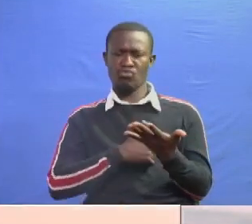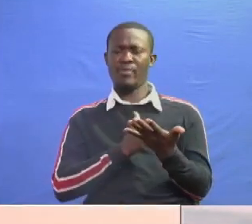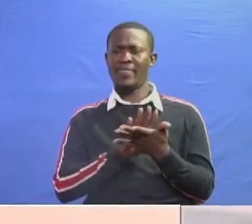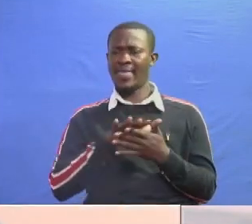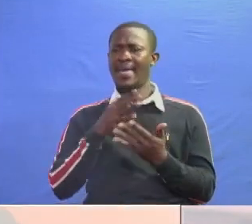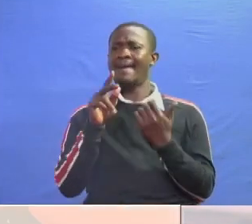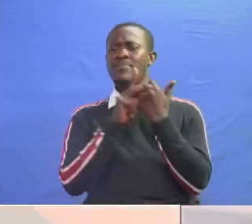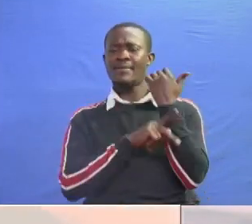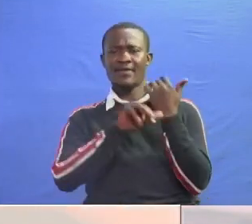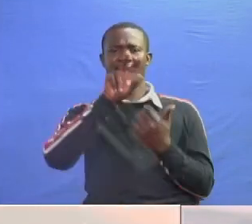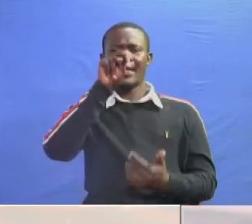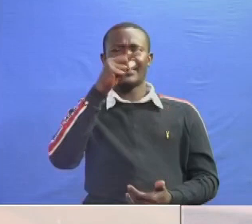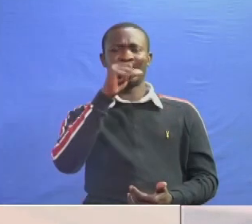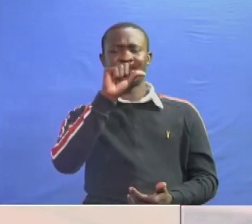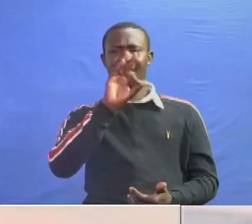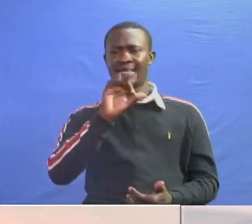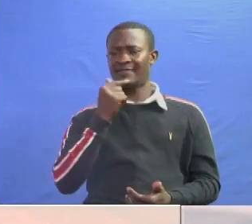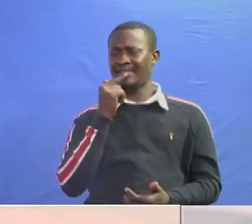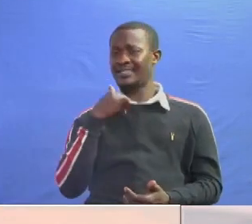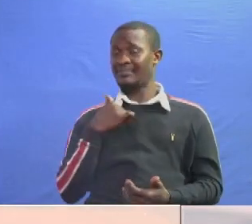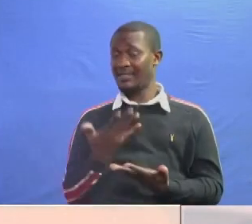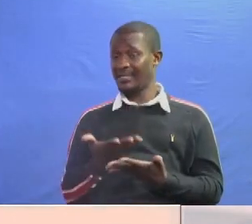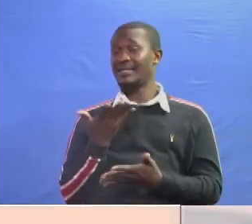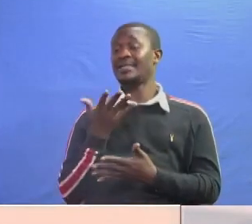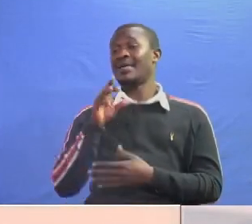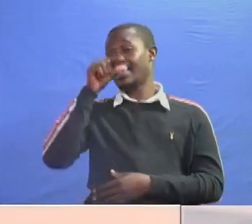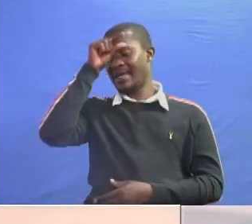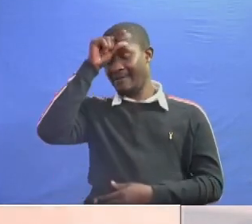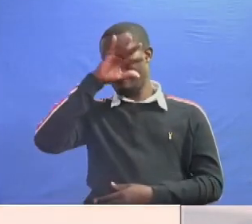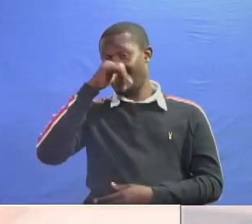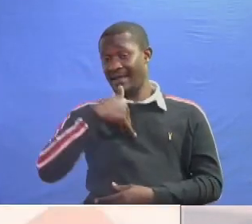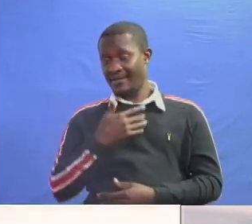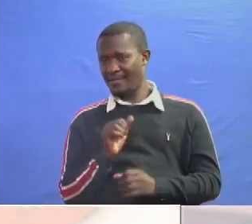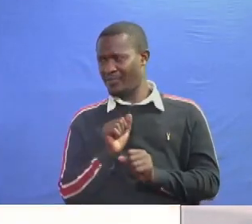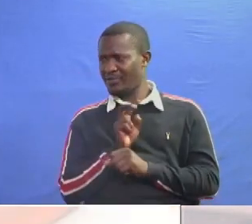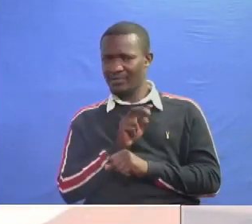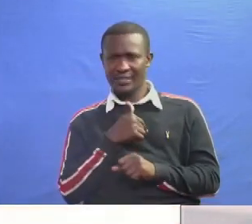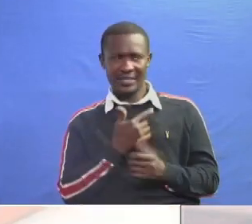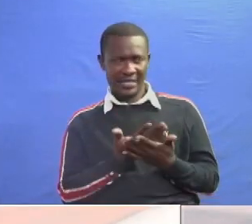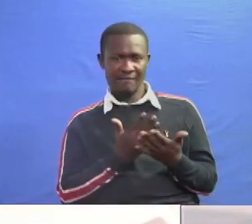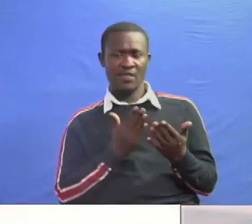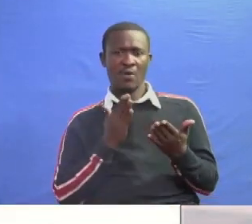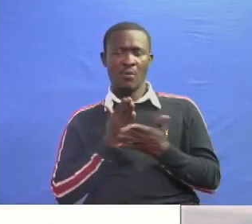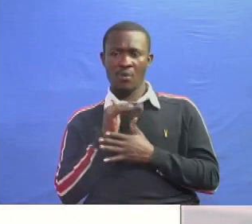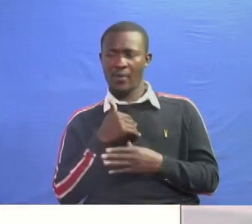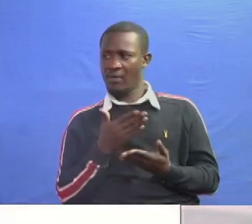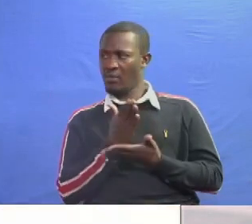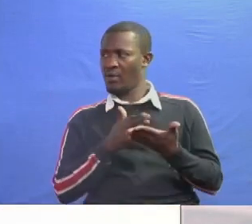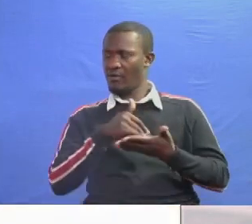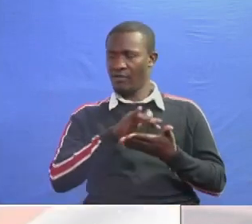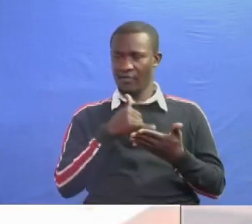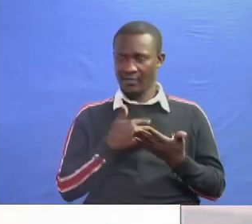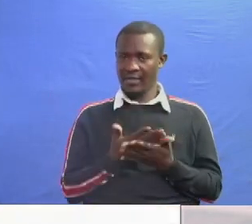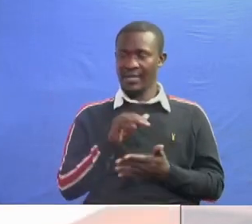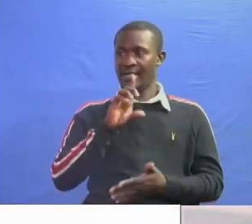wasiojiweza NGAAF kwa kusema kuwa serikali ya kitaifa haijazingatia haki katika ugawaji wa fedha hizo.